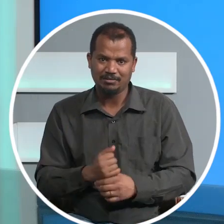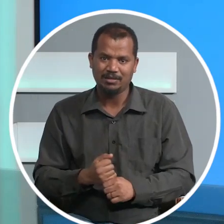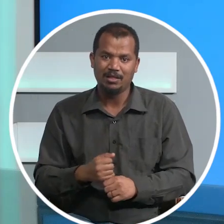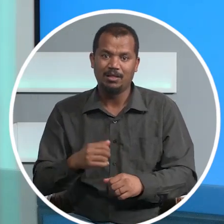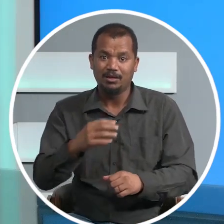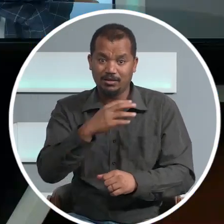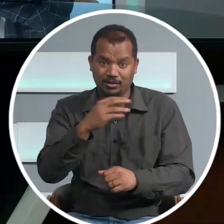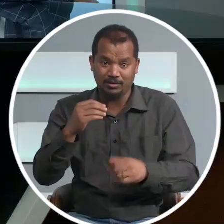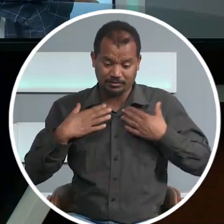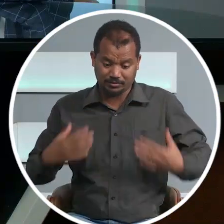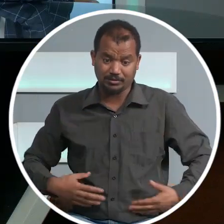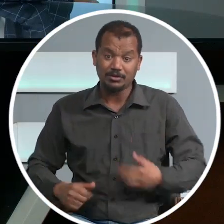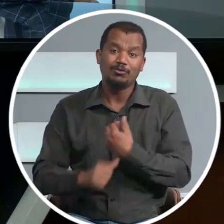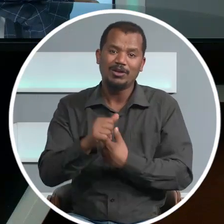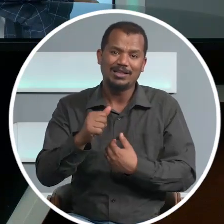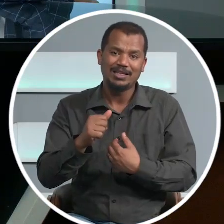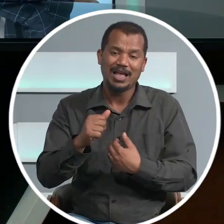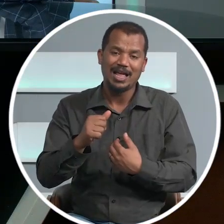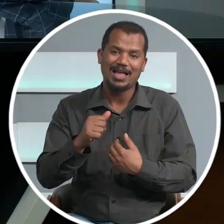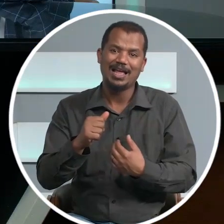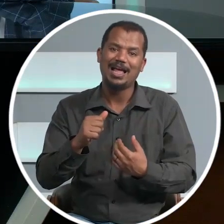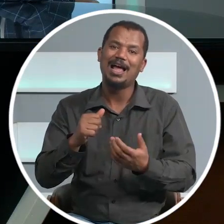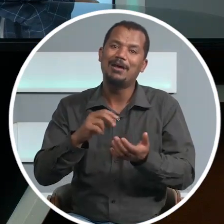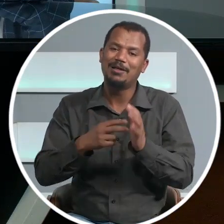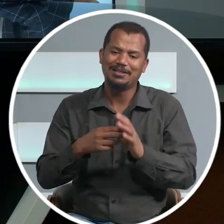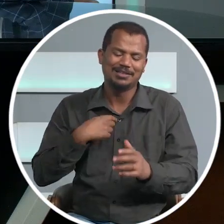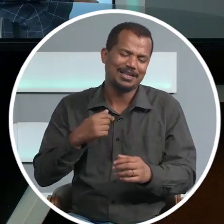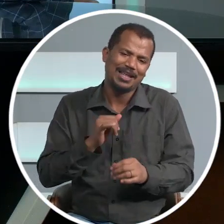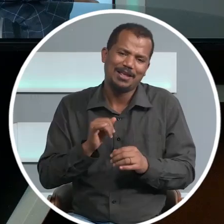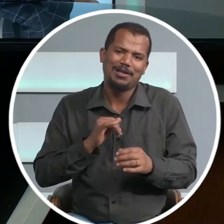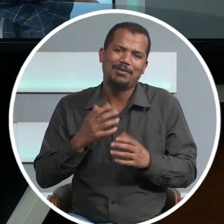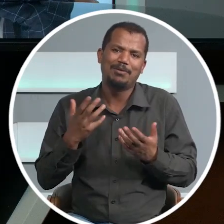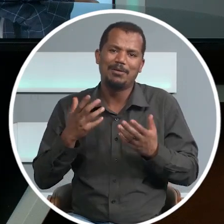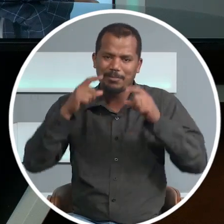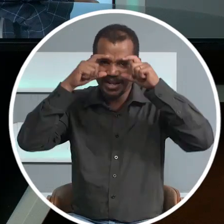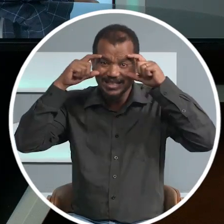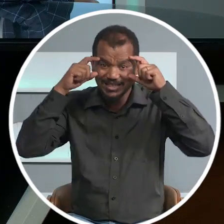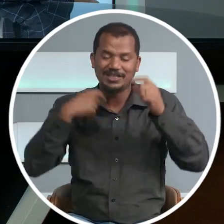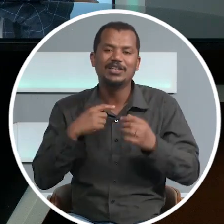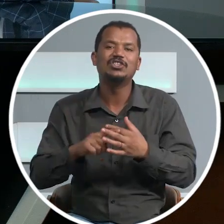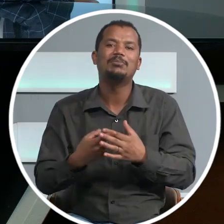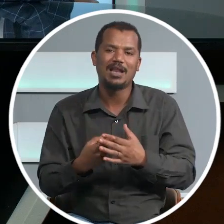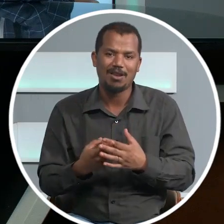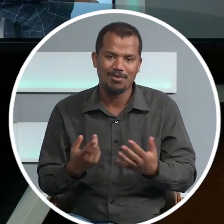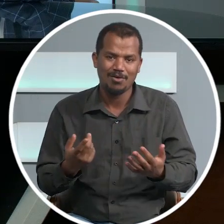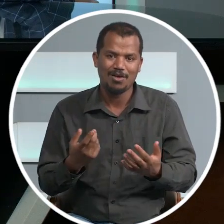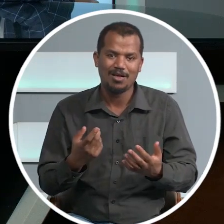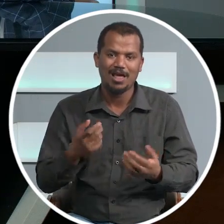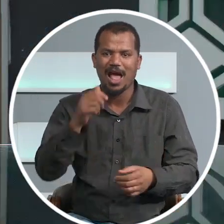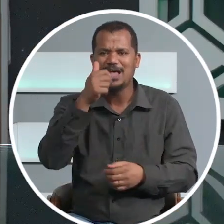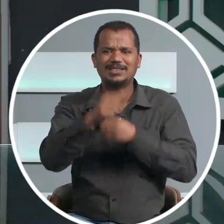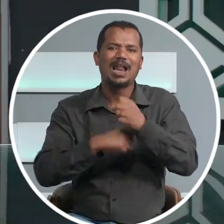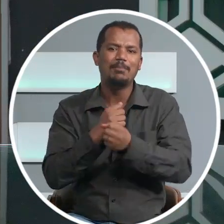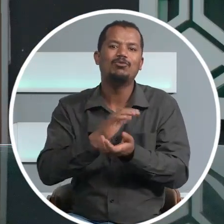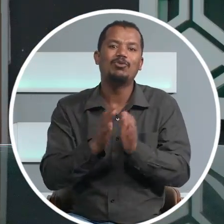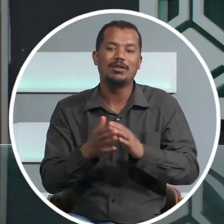እና አካል ጉዳት የለብኝም ለማለት አለፍም። ይኸው እንግዲህ መነጽር ጀምሬያለሁ። እንግዲህ መንጽር ማረከ ከጀመርኩ አንድ